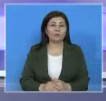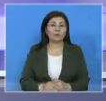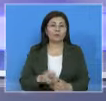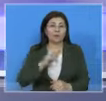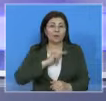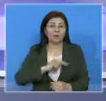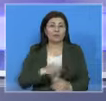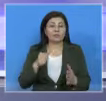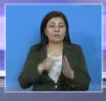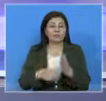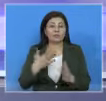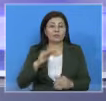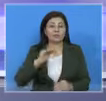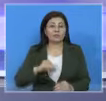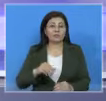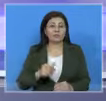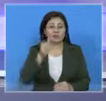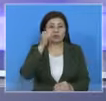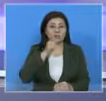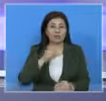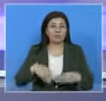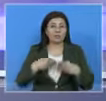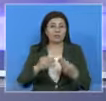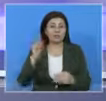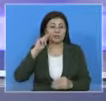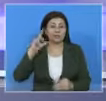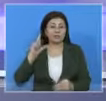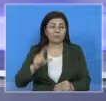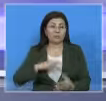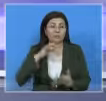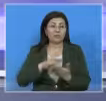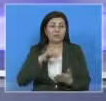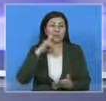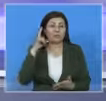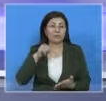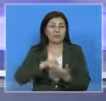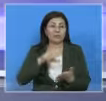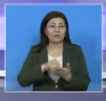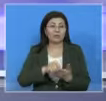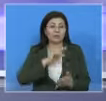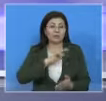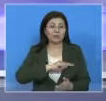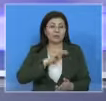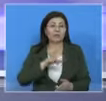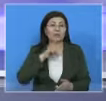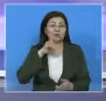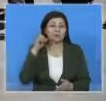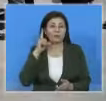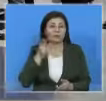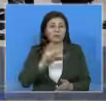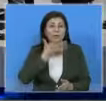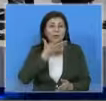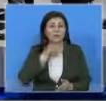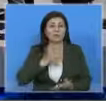Зарабатывать от 65 тысяч тенге в месяц предлагают школьникам и студентам города. Молодежь привлекают к работам по озеленению и благоустройству